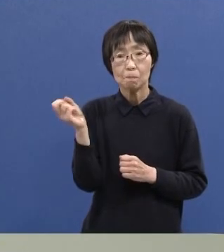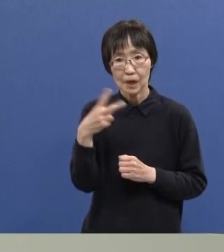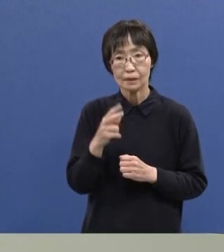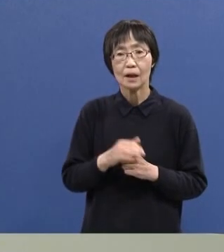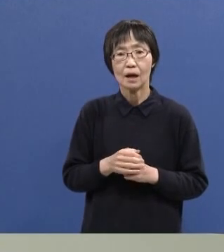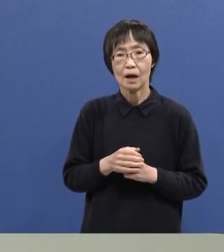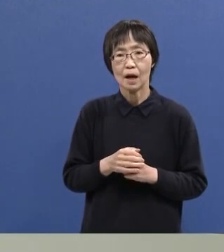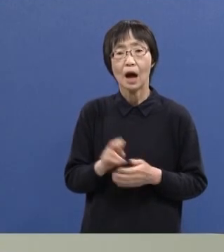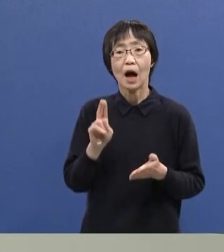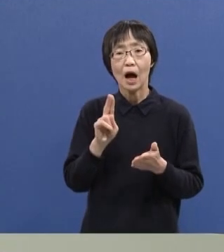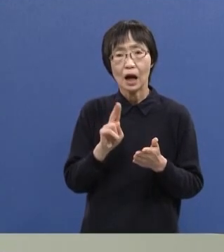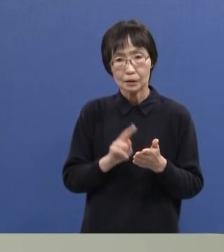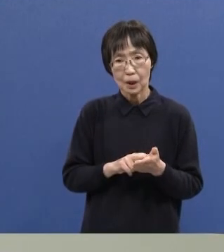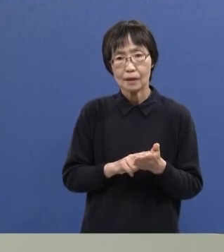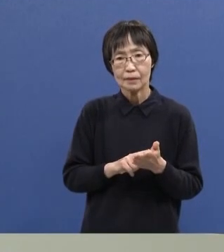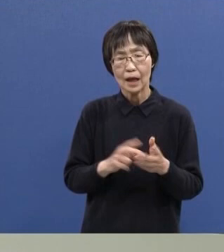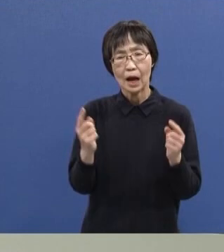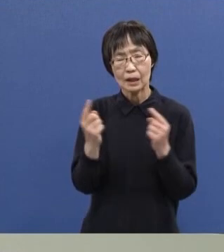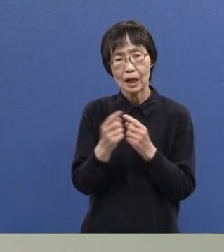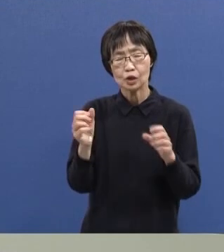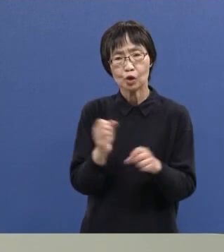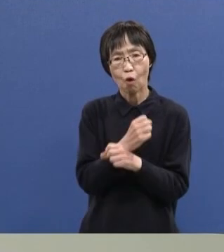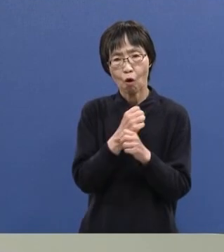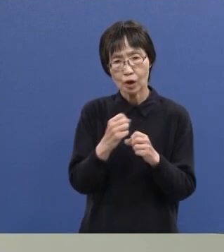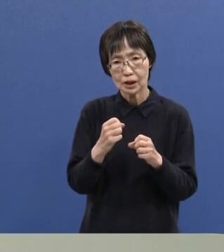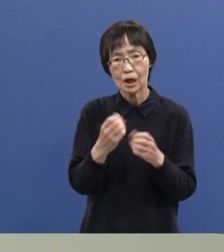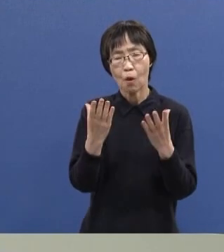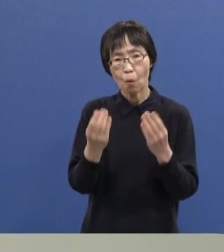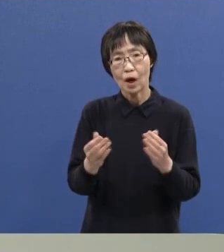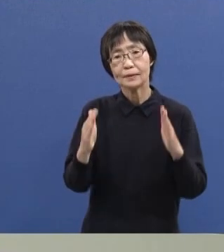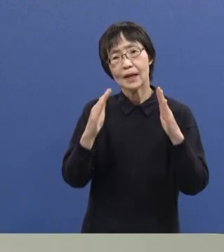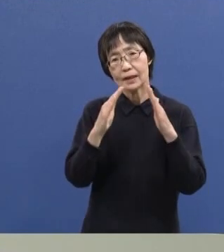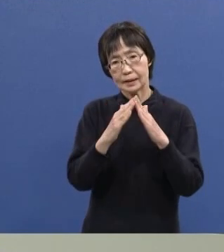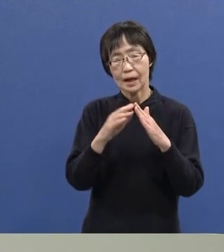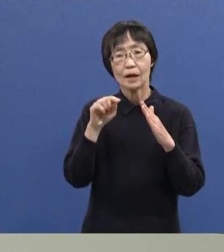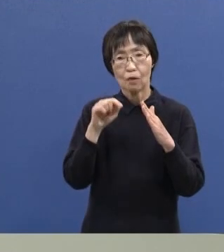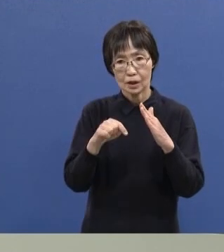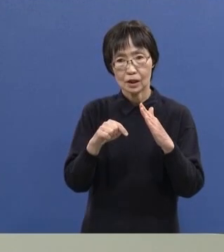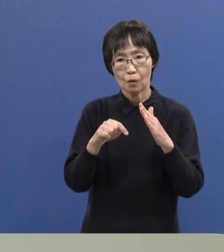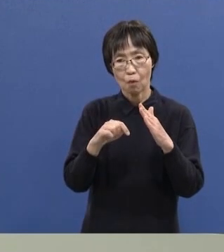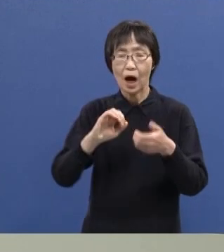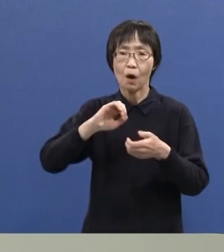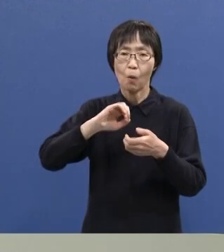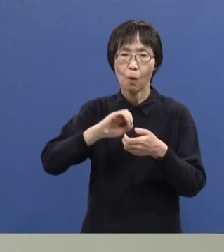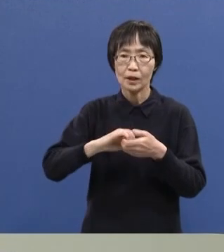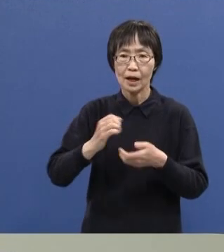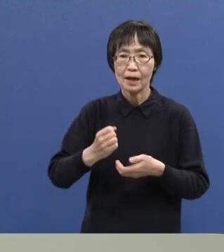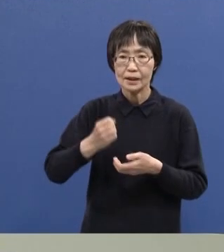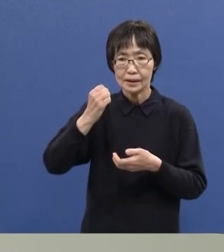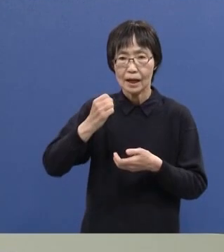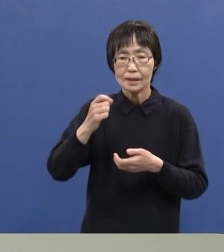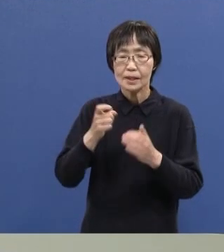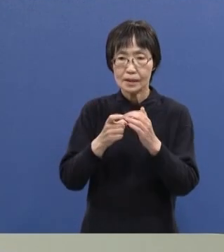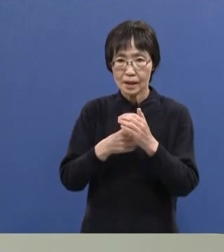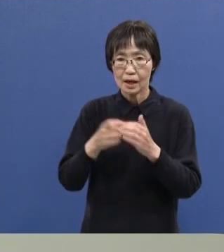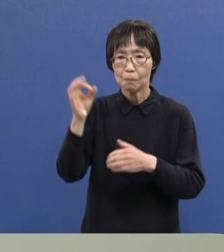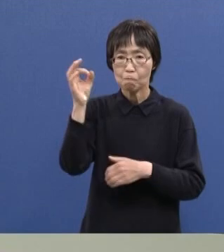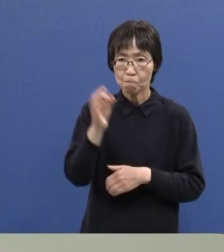一定の耐震改修工事を行った住宅については固定資産税の減税措置などもあります